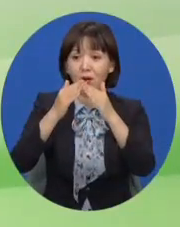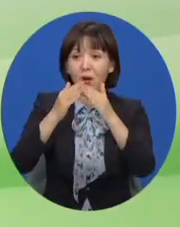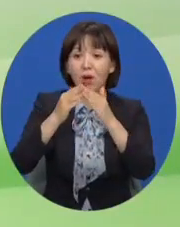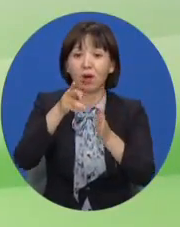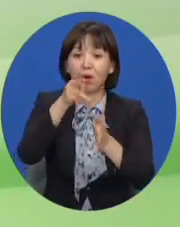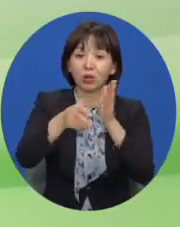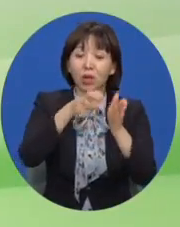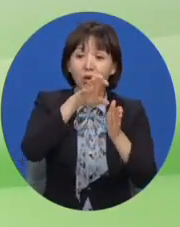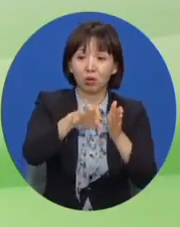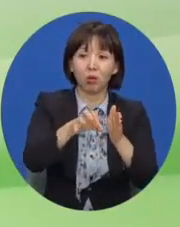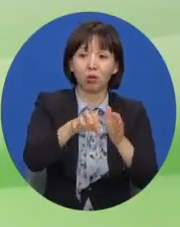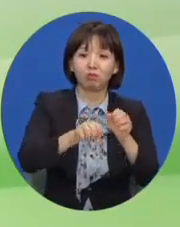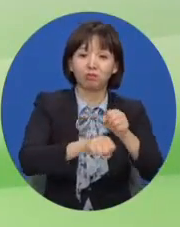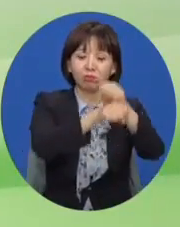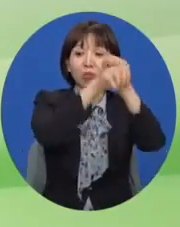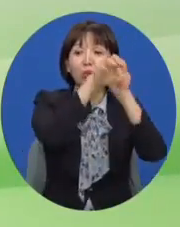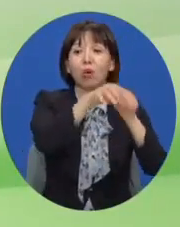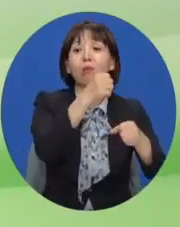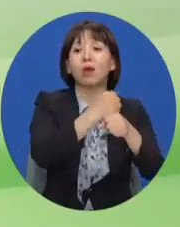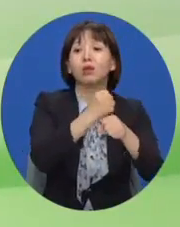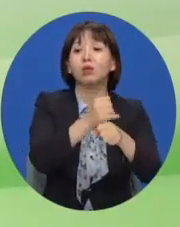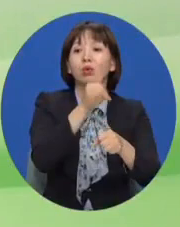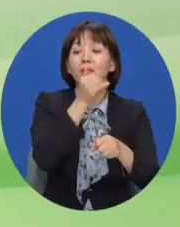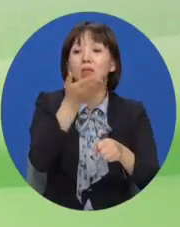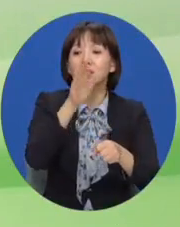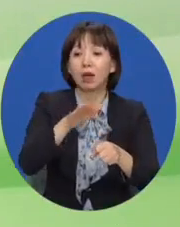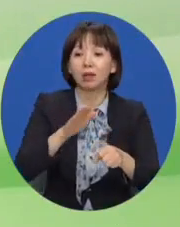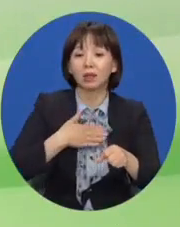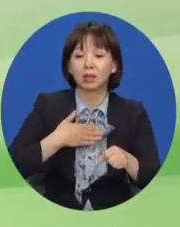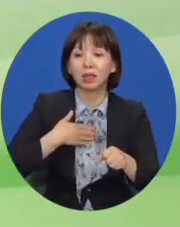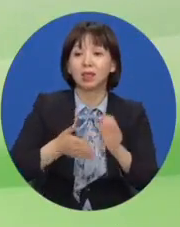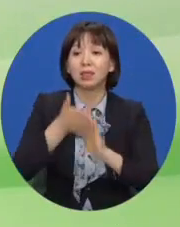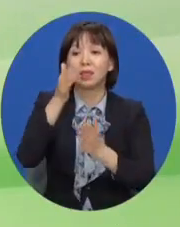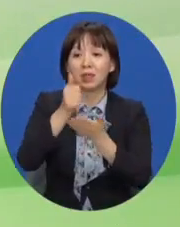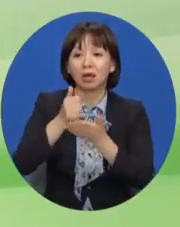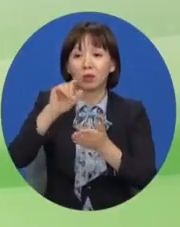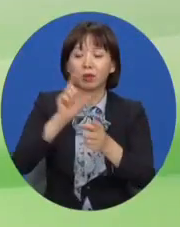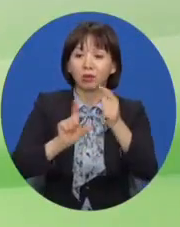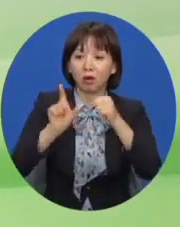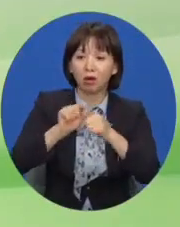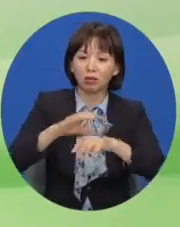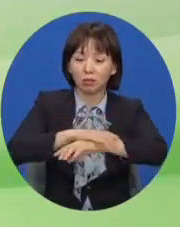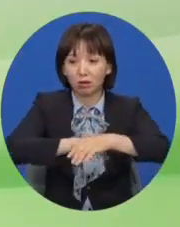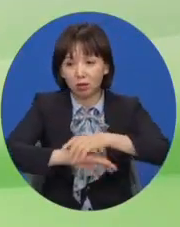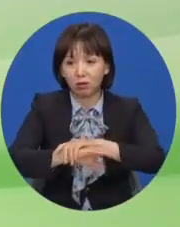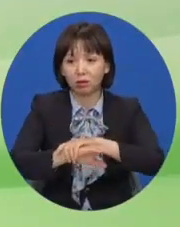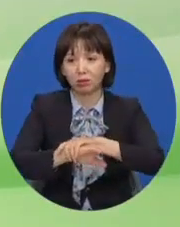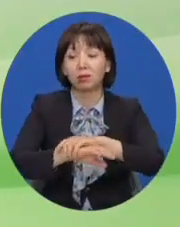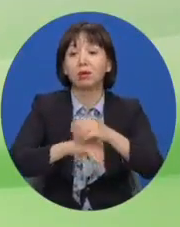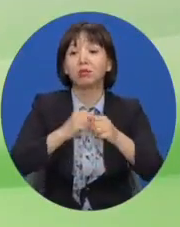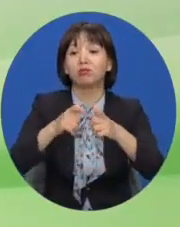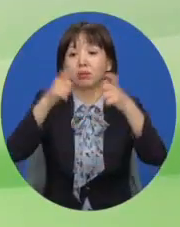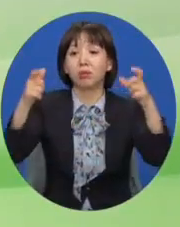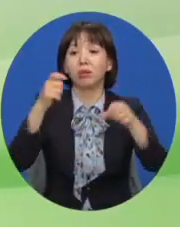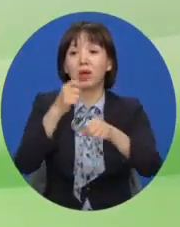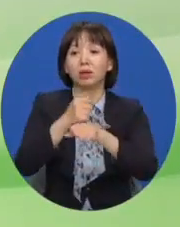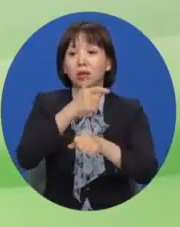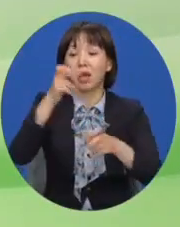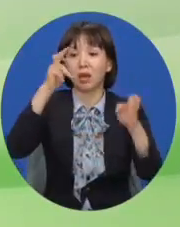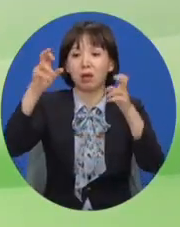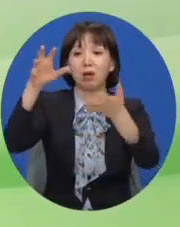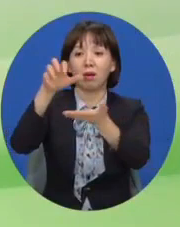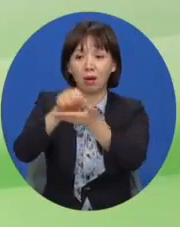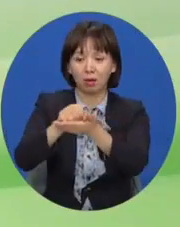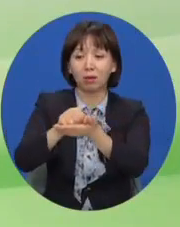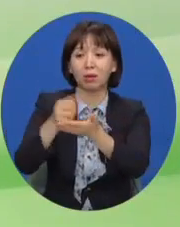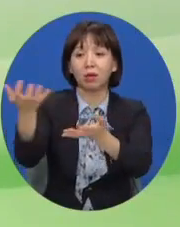만들고는 있습니다만은 제가 시장이 되면 그걸 더 적극적으로 확대 재생산해서 대기업이 올 수 있는 기반 시설을 만들어야 되겠다 이런 생각을 갖고